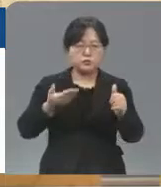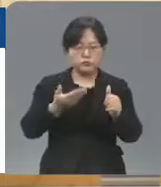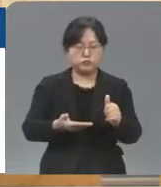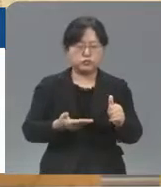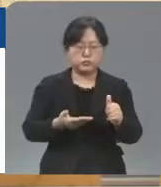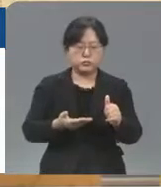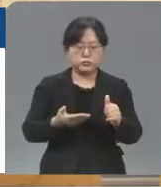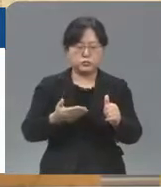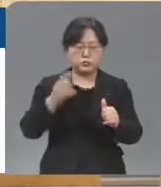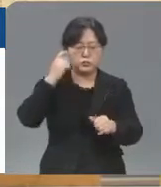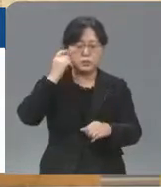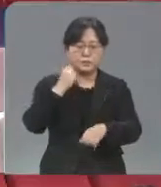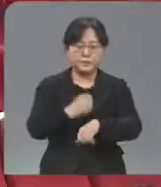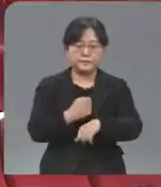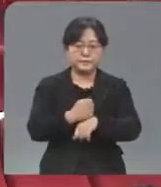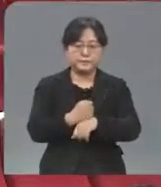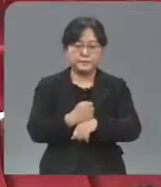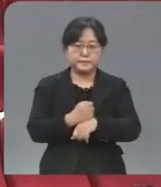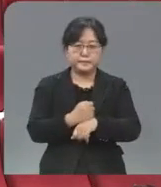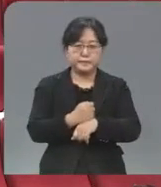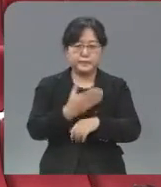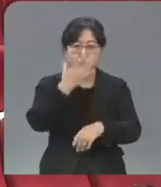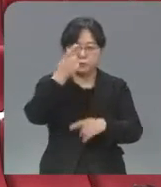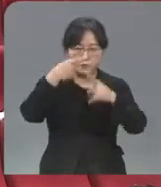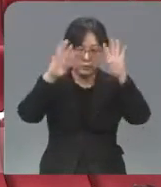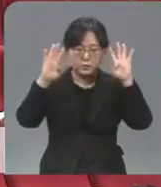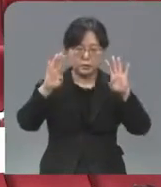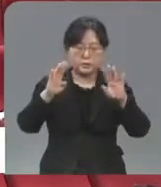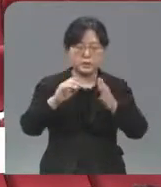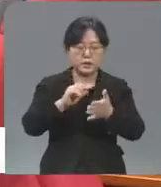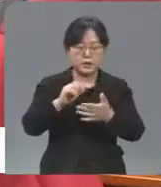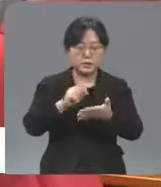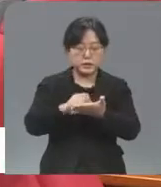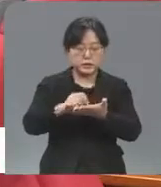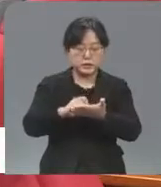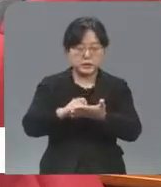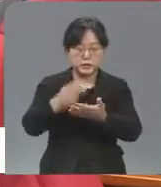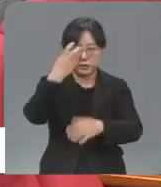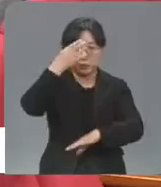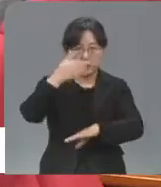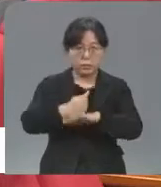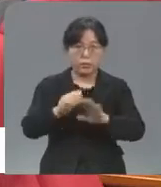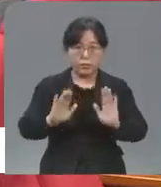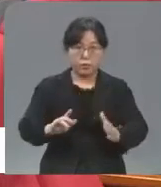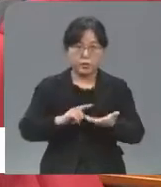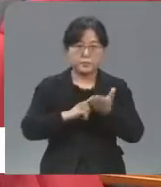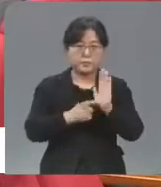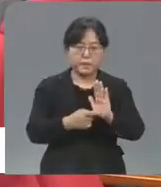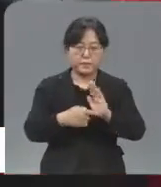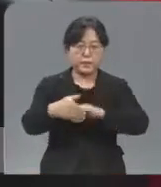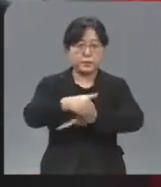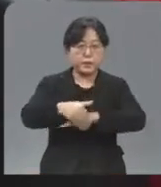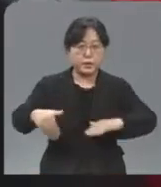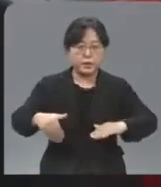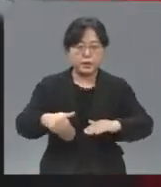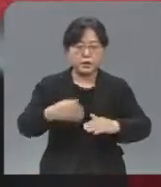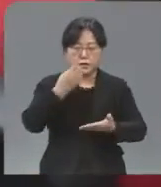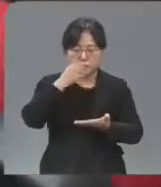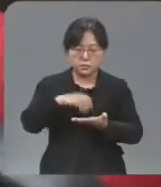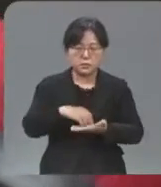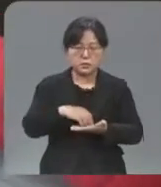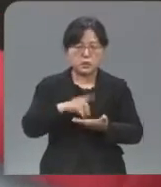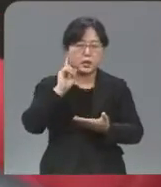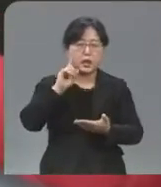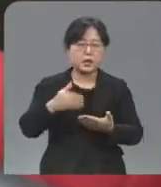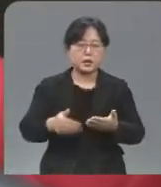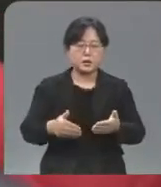기회가 되었으면 하는 생각이고요. 순천대학교 외국인 백일장 심사 결과는 오늘 발표될 예정이며 시상식은